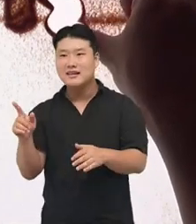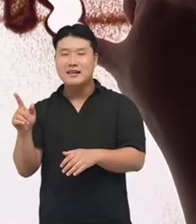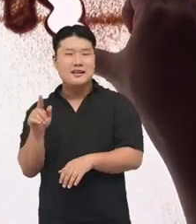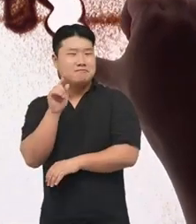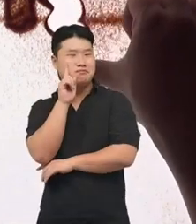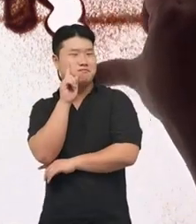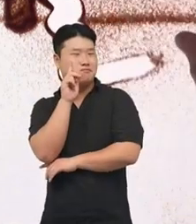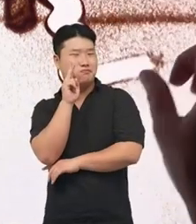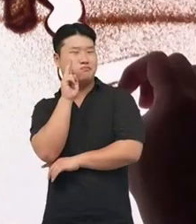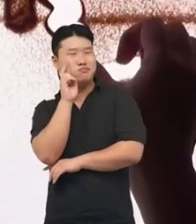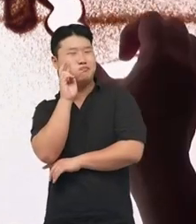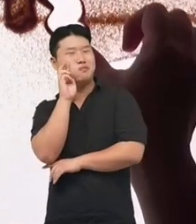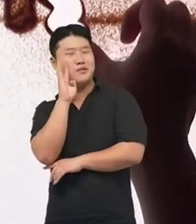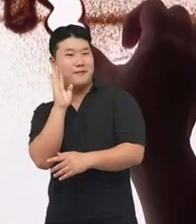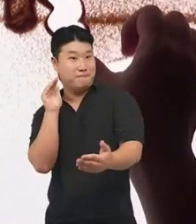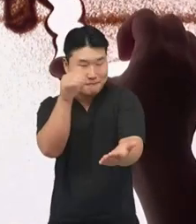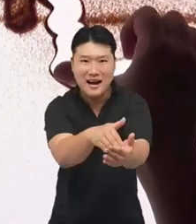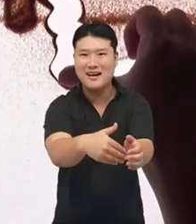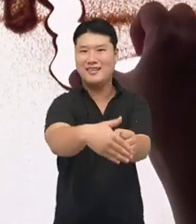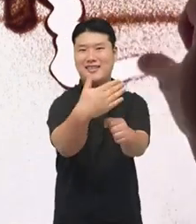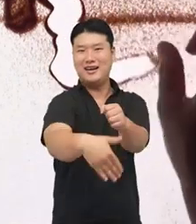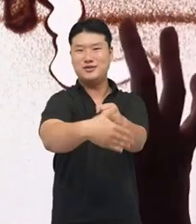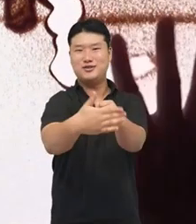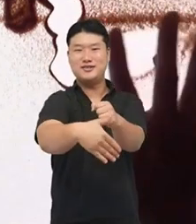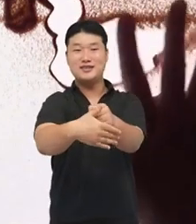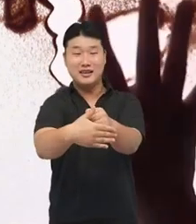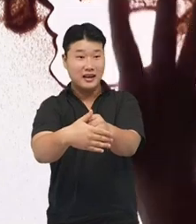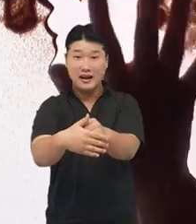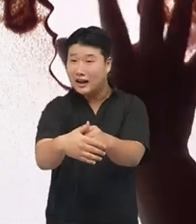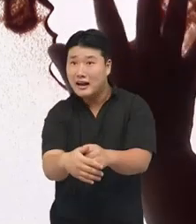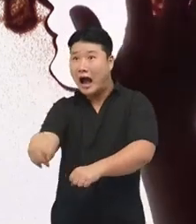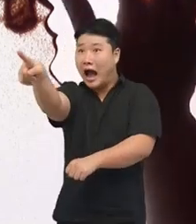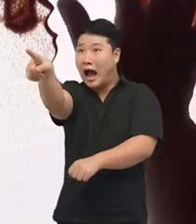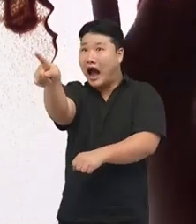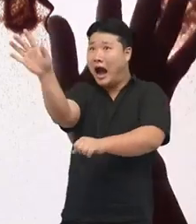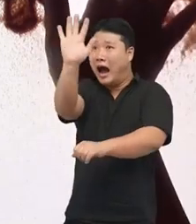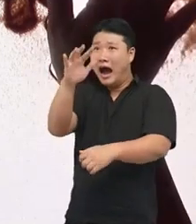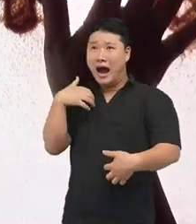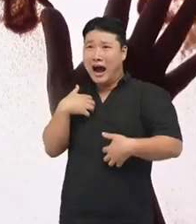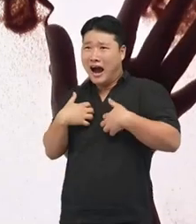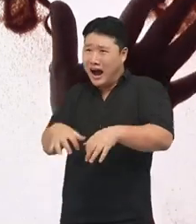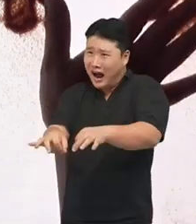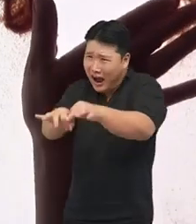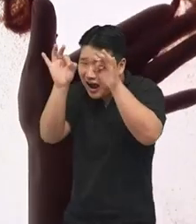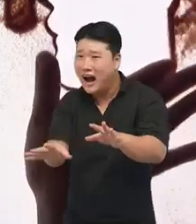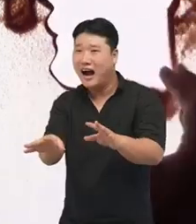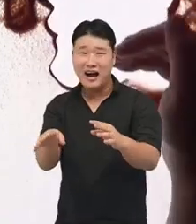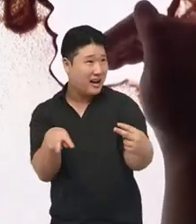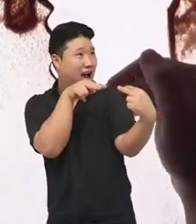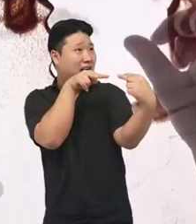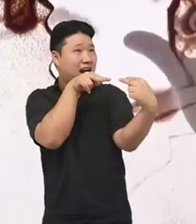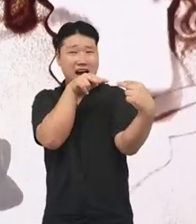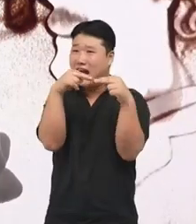사보담과 에피는 며칠이 걸려 대구에 도착하였어요. 존슨 부부는 대문 앞에서 그들을 반갑게